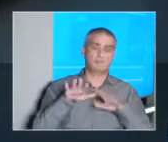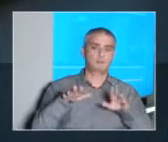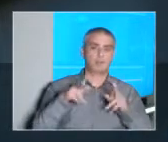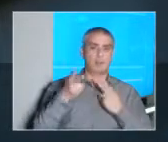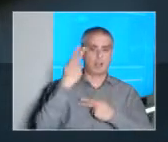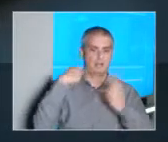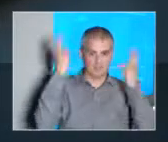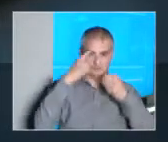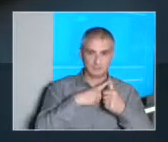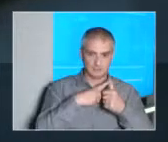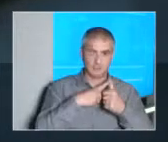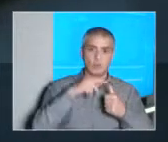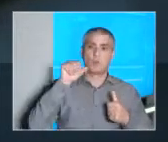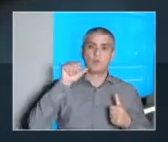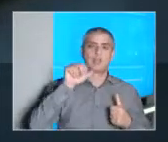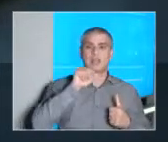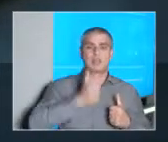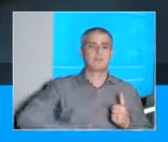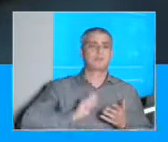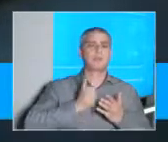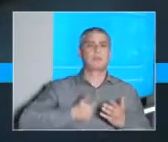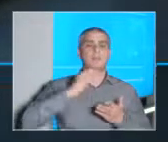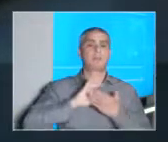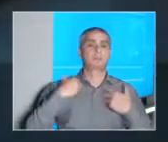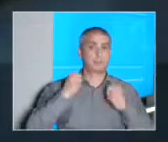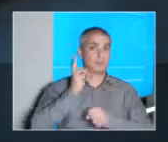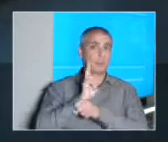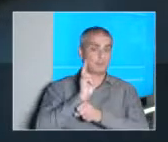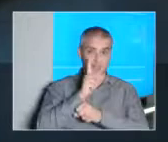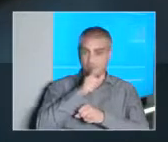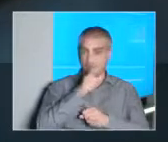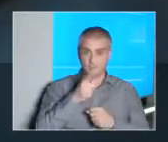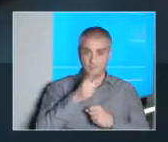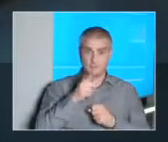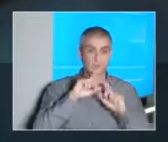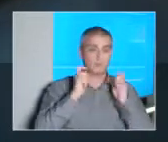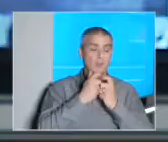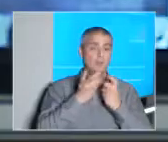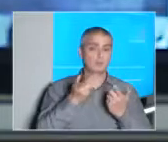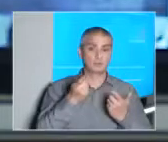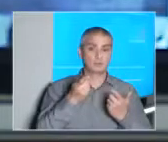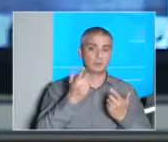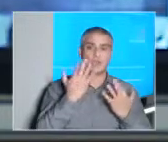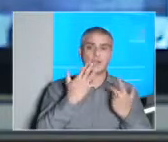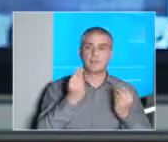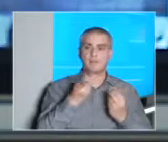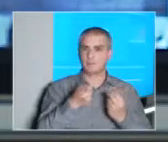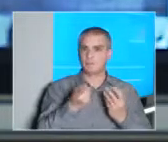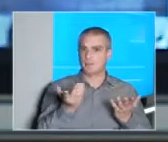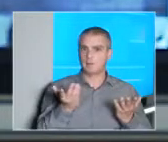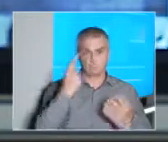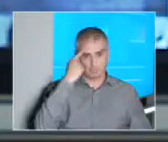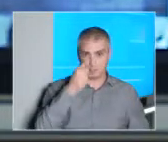הממשלה מההסכם, שאודי אדם, מנכ"ל משרד הביטחון, מזהיר בחדרי חדרים בפורומים סגורים. כמה מהדברים